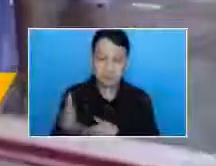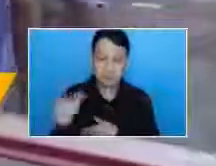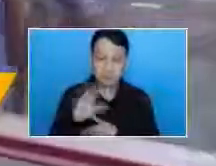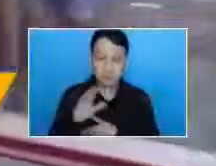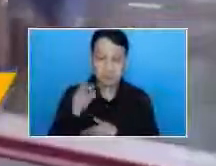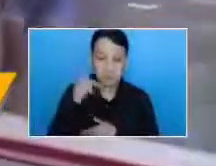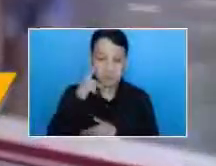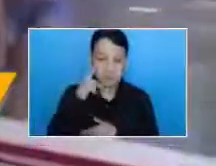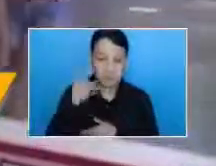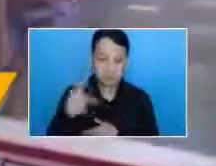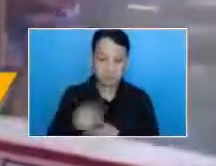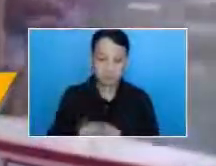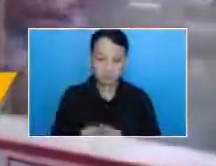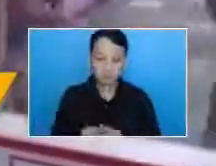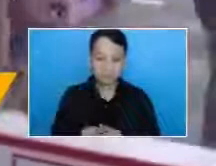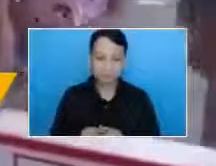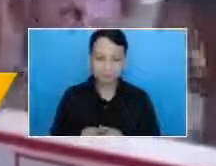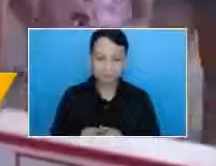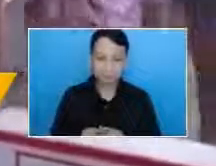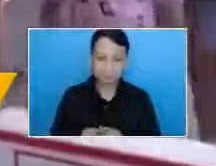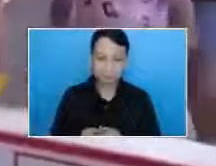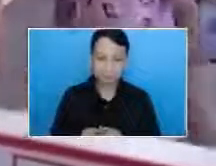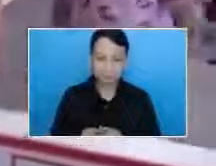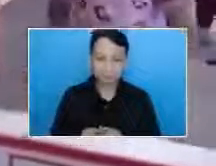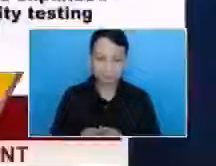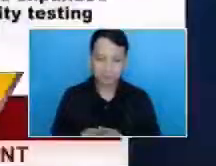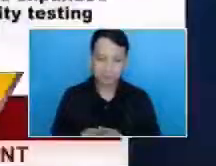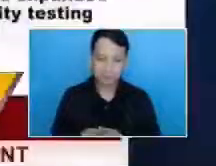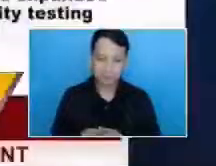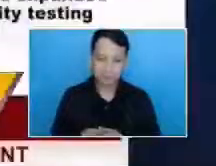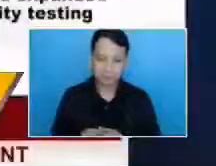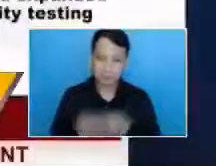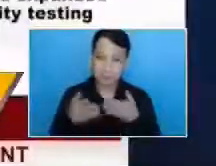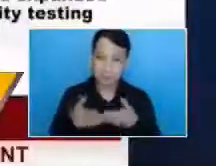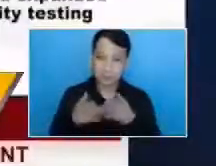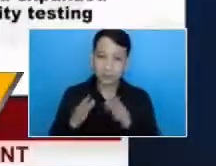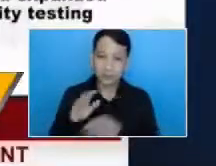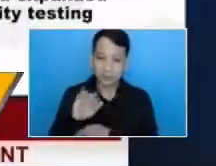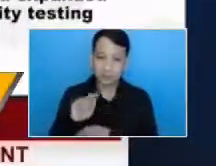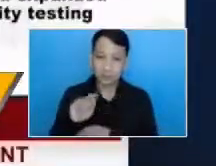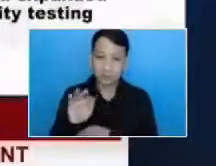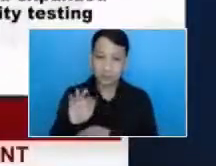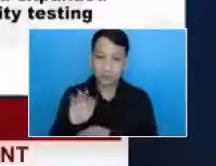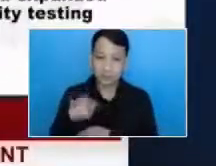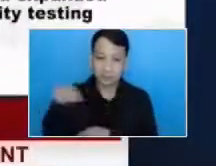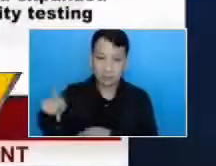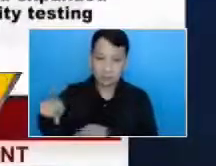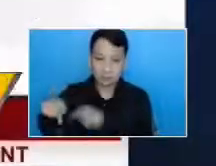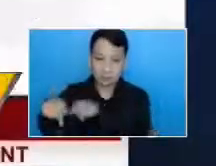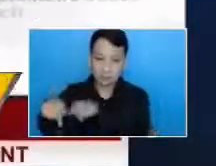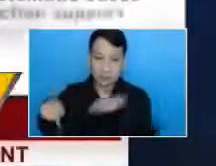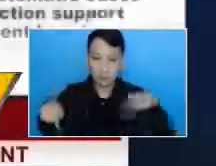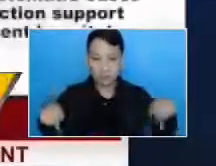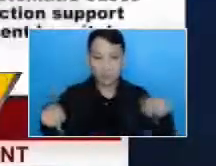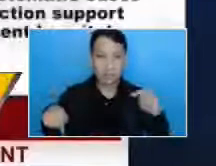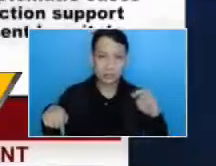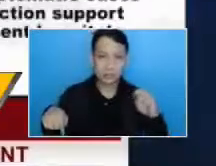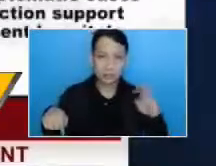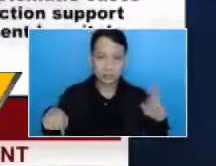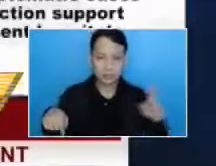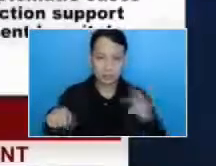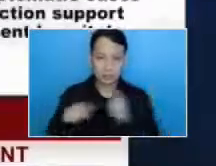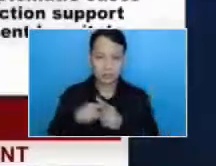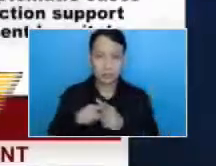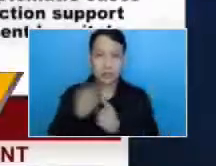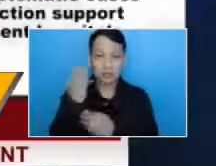dapat alamin muna ang pinatutupad na protocol sa pupuntahan. Ngayon po, wala na pong mga travel pass requirement. Ang kailangan na lang pong